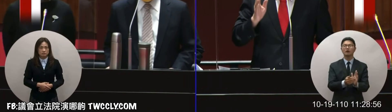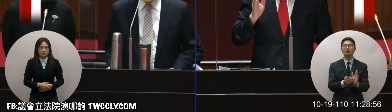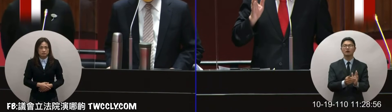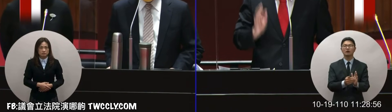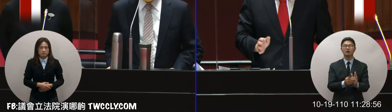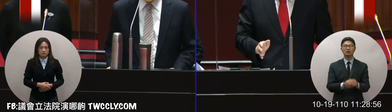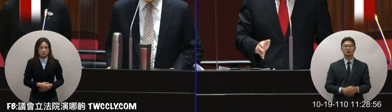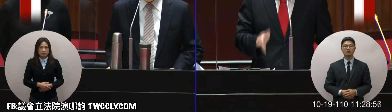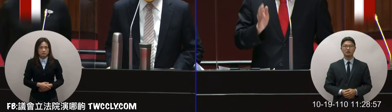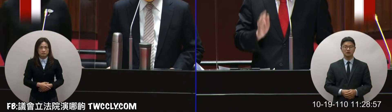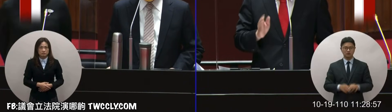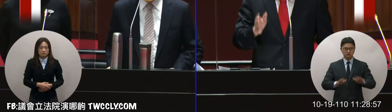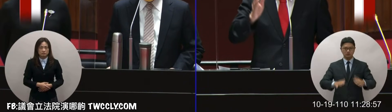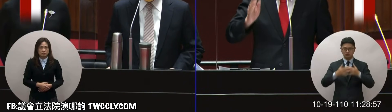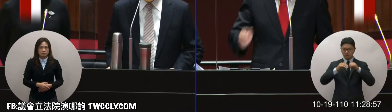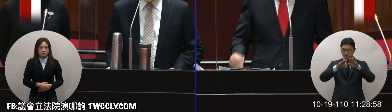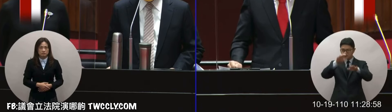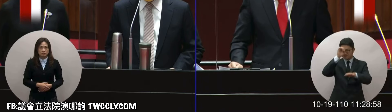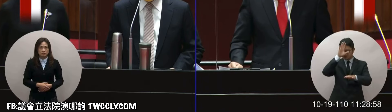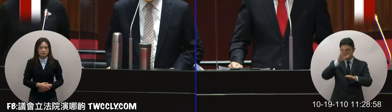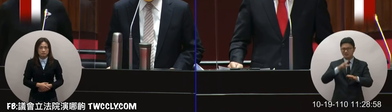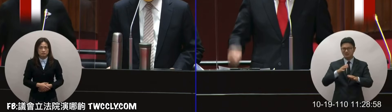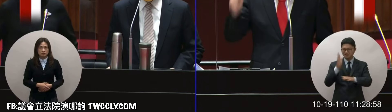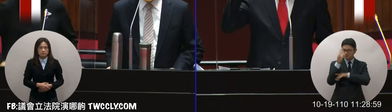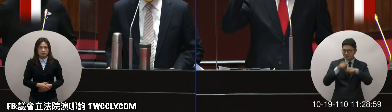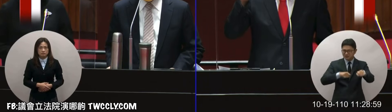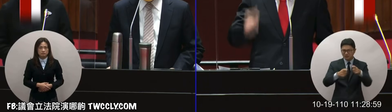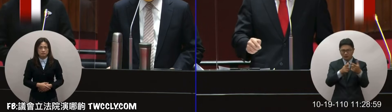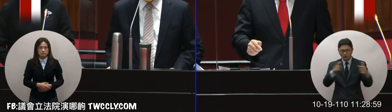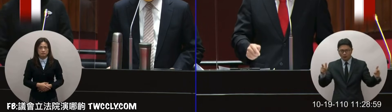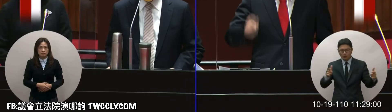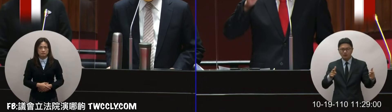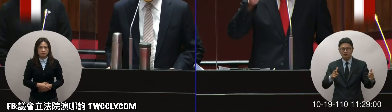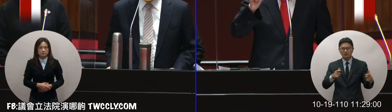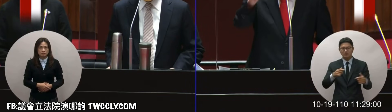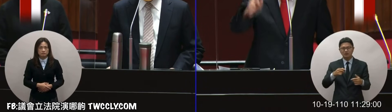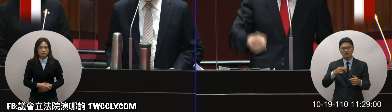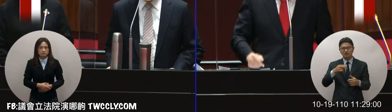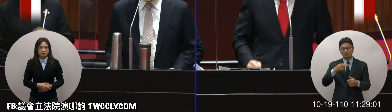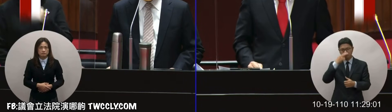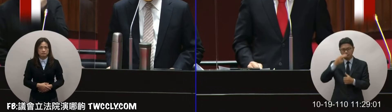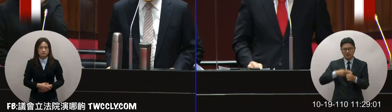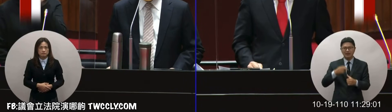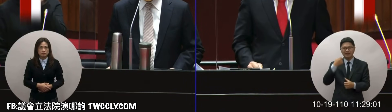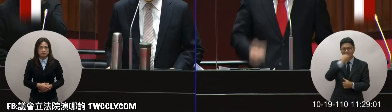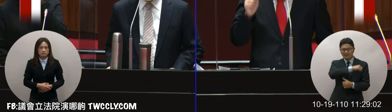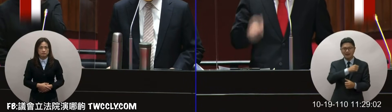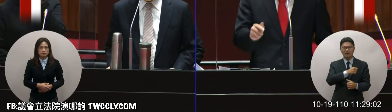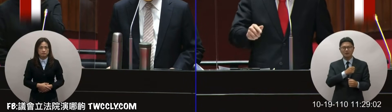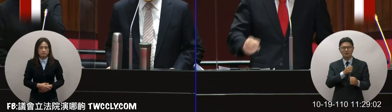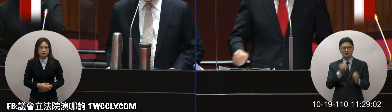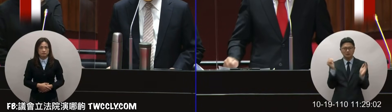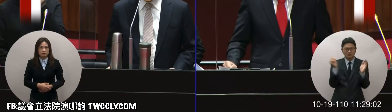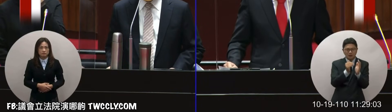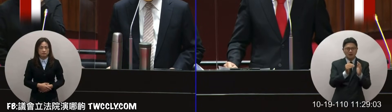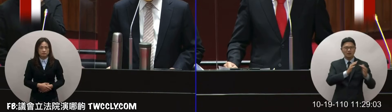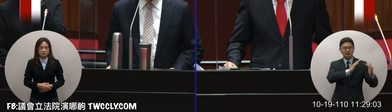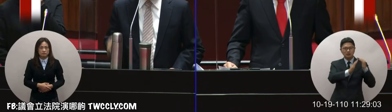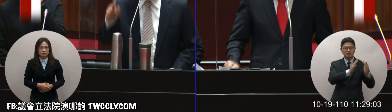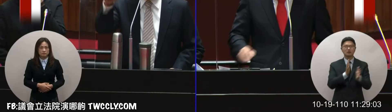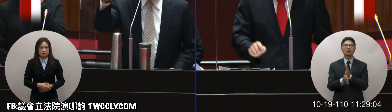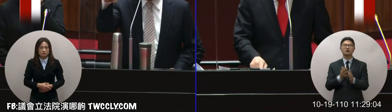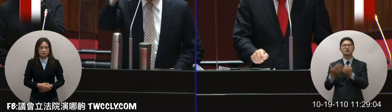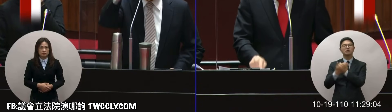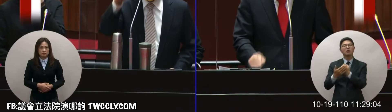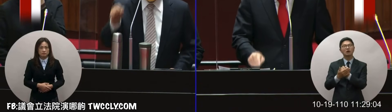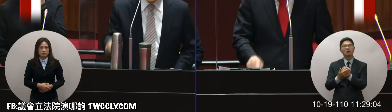今天民进党所作所为，到底是把台湾推向战火，还是守护台湾的安全？ 是